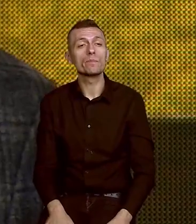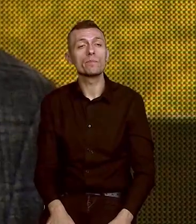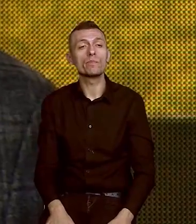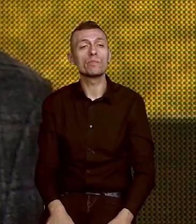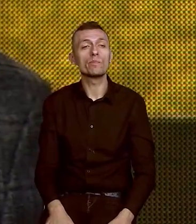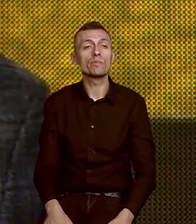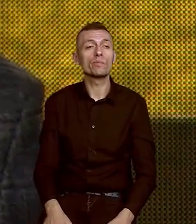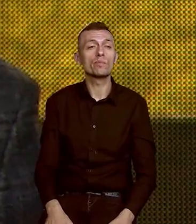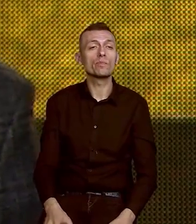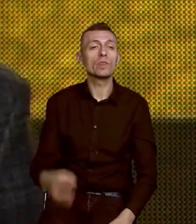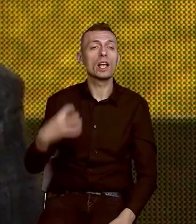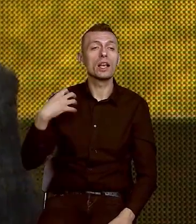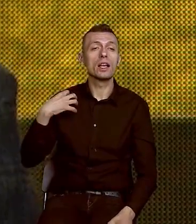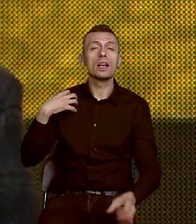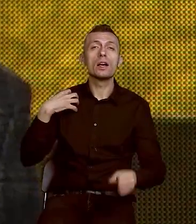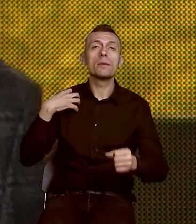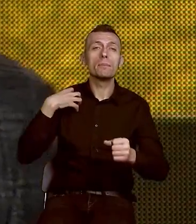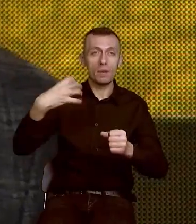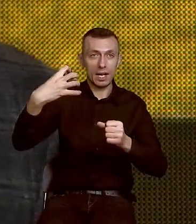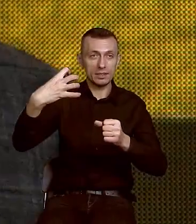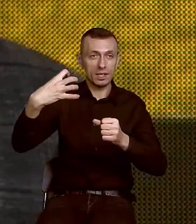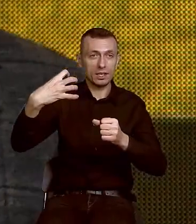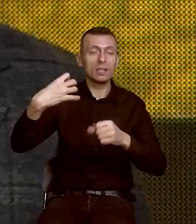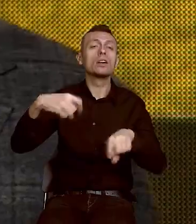sobie poradzisz z Jego błogosławieństwami.